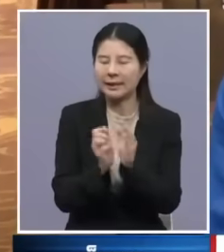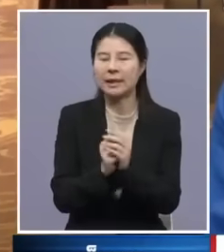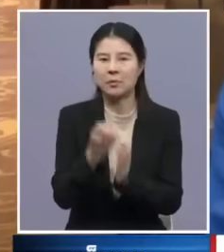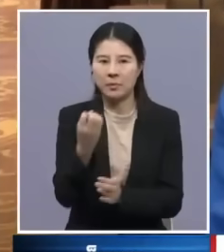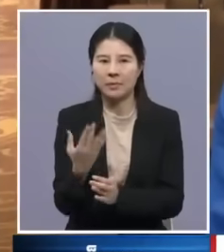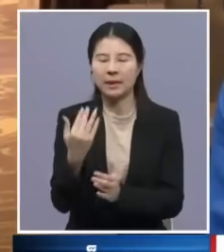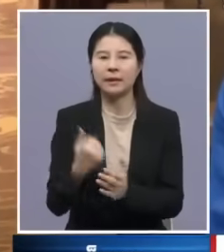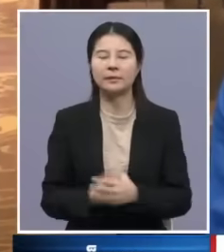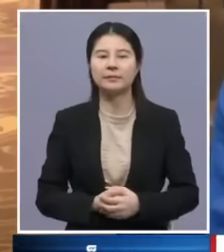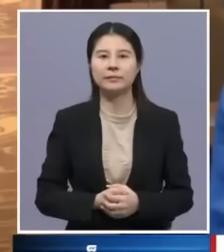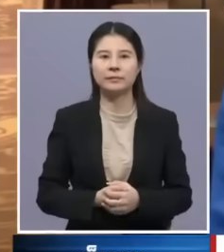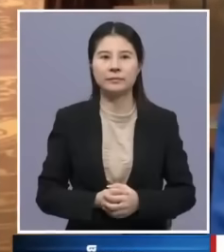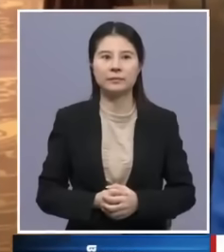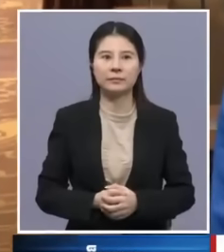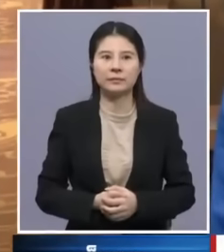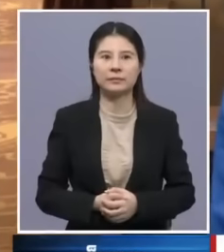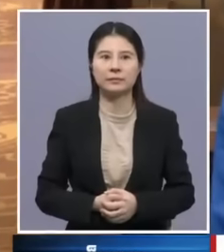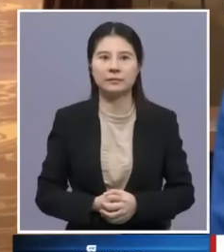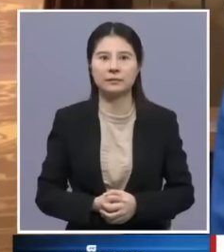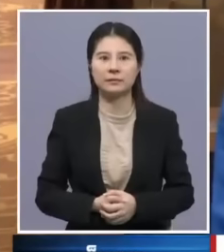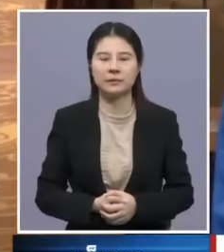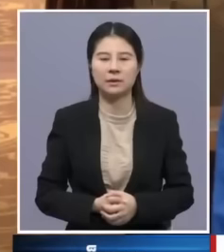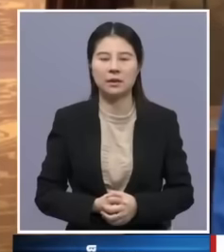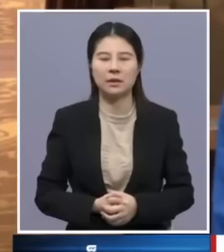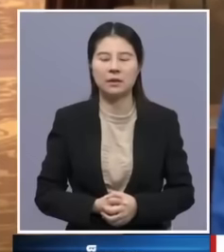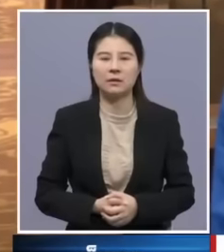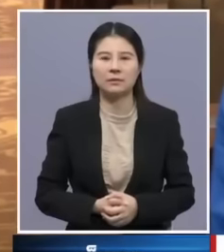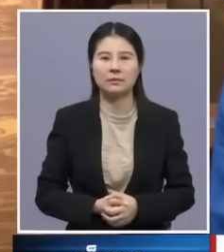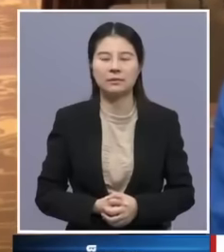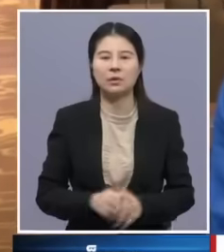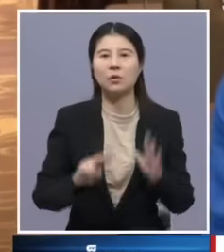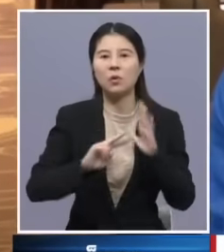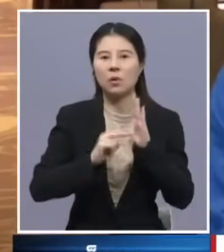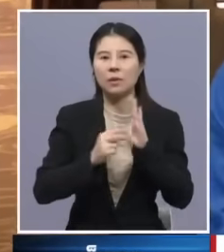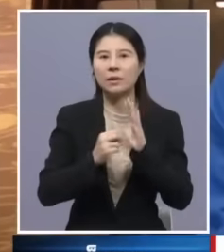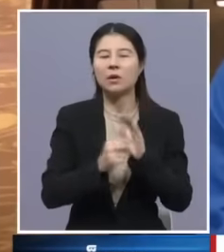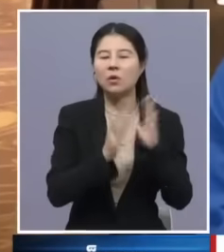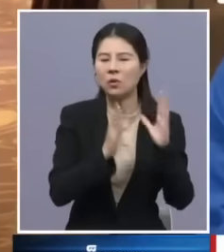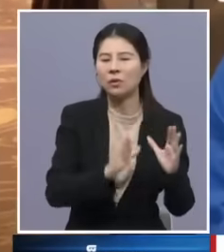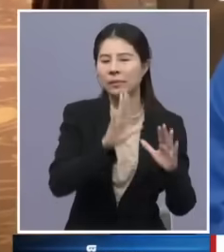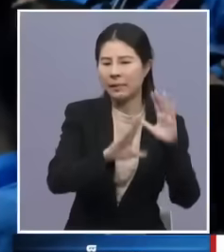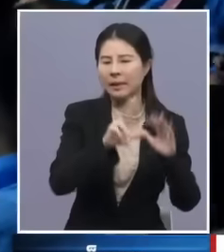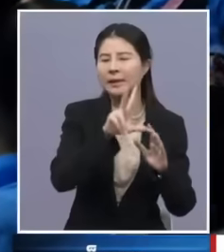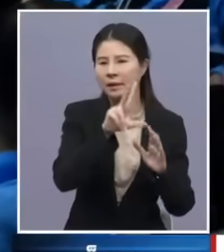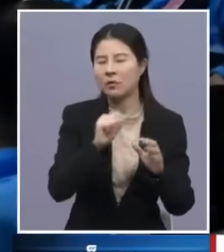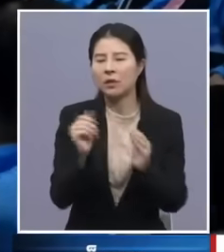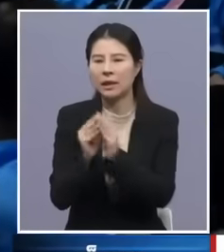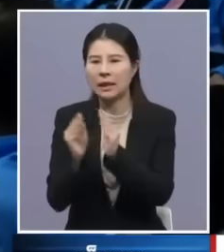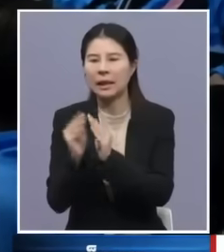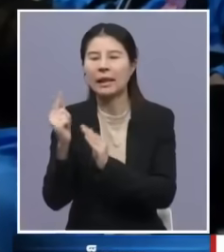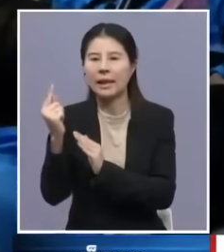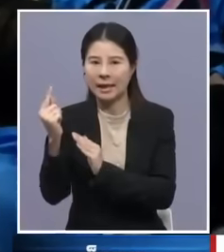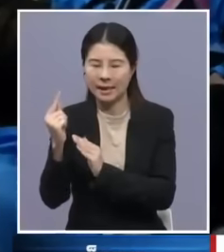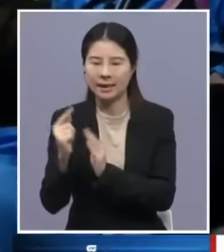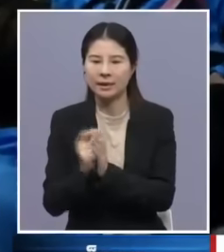ะมีค่าเท่ากับคนร้อยละ 2.8 หรือพูดง่ายๆก็คือเกือบ3คนหมายถึงว่าถ้าส.ส.1คนโห